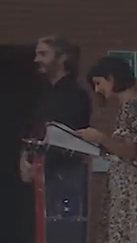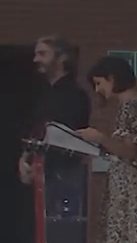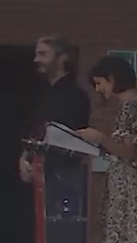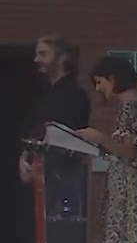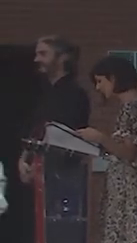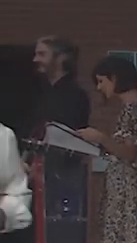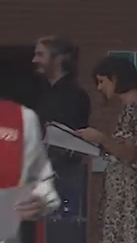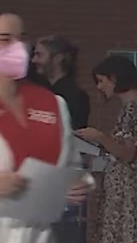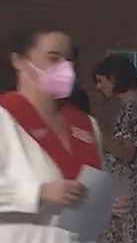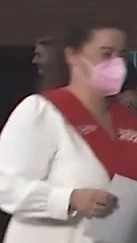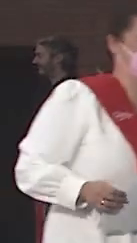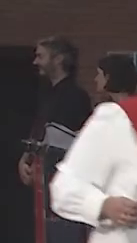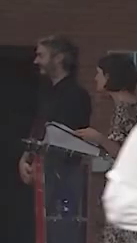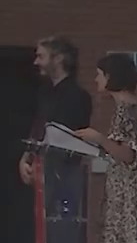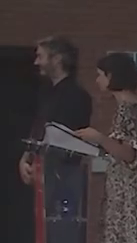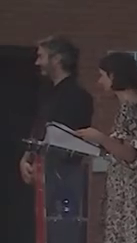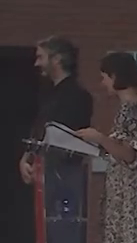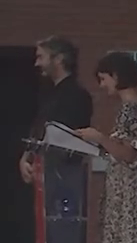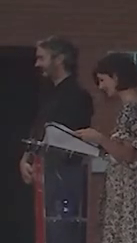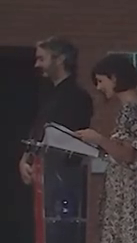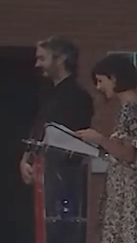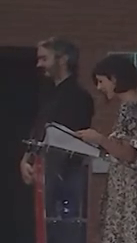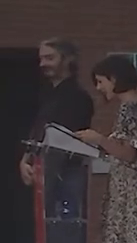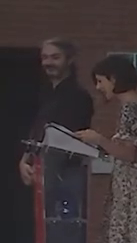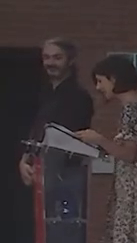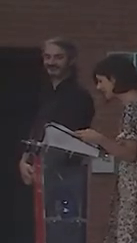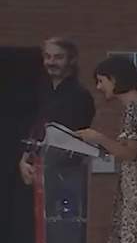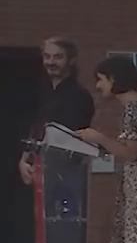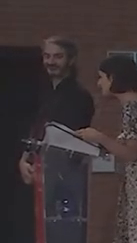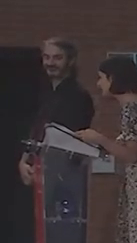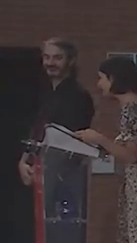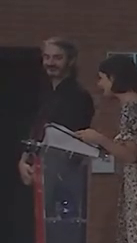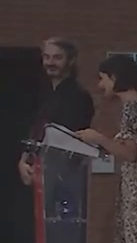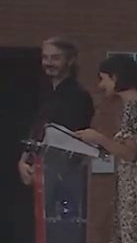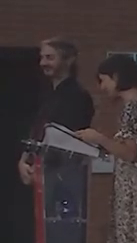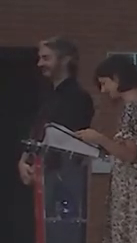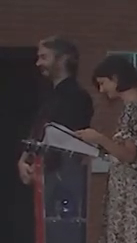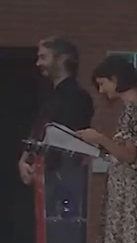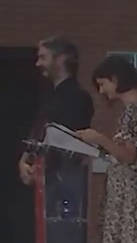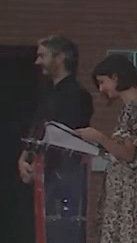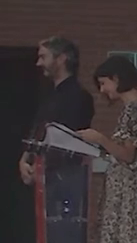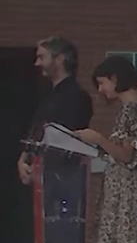La Valentina Verónica Briceño Castillo. L'Àngel Castelló Marín.